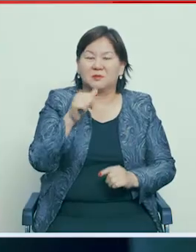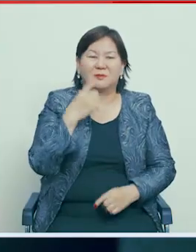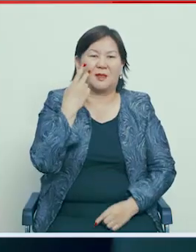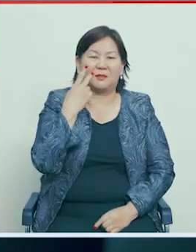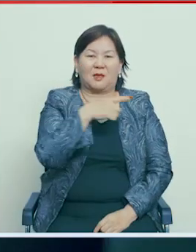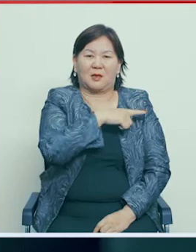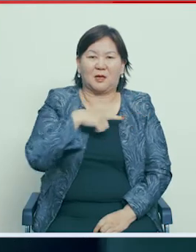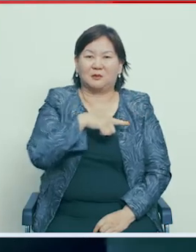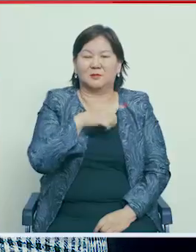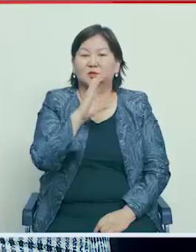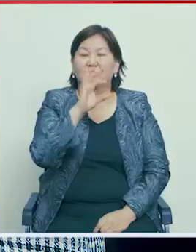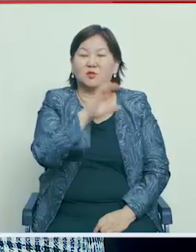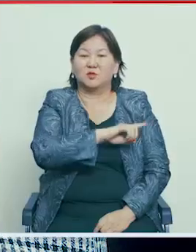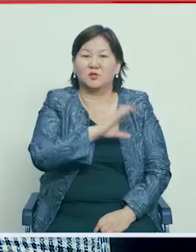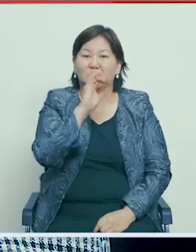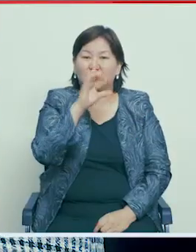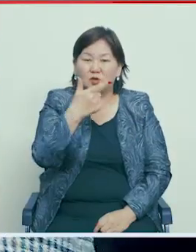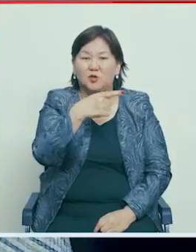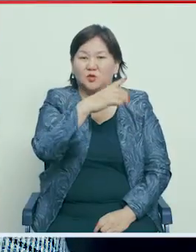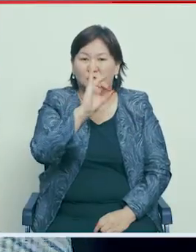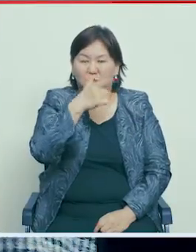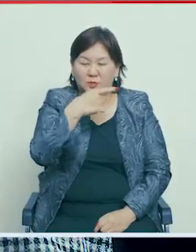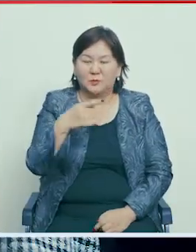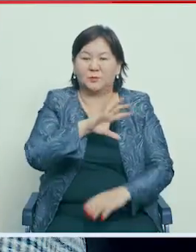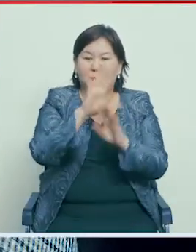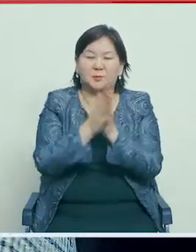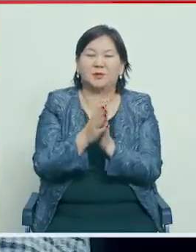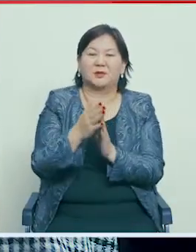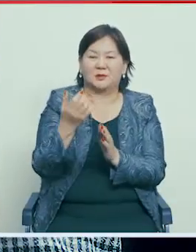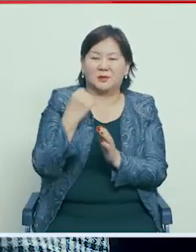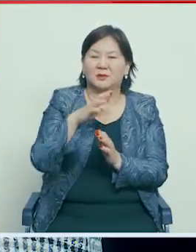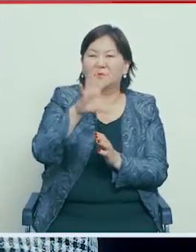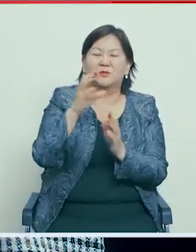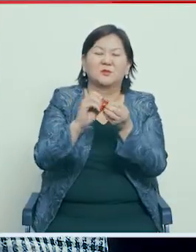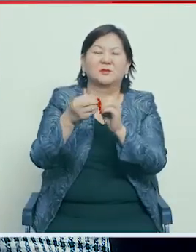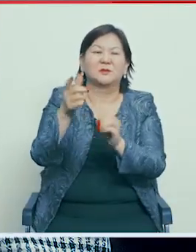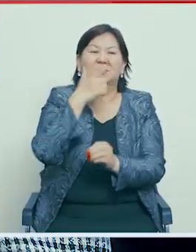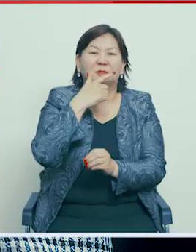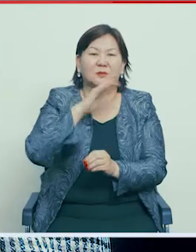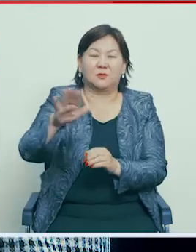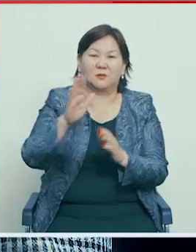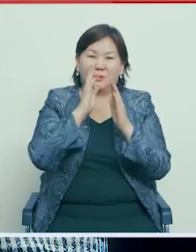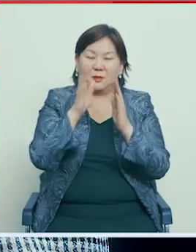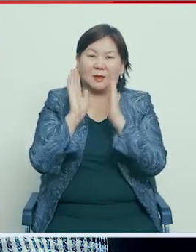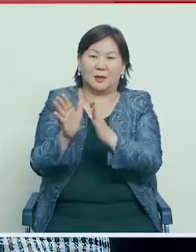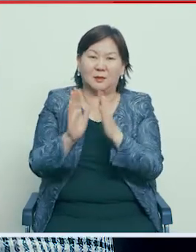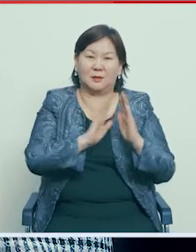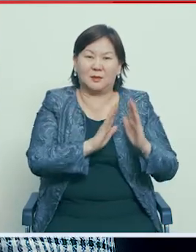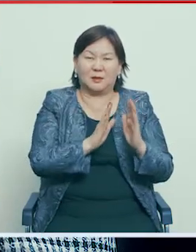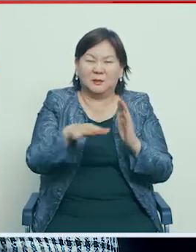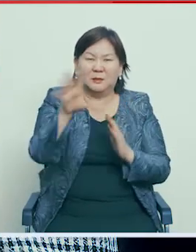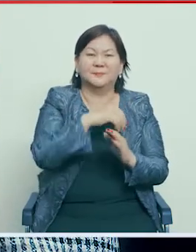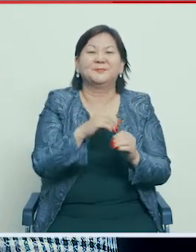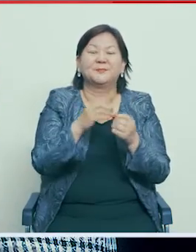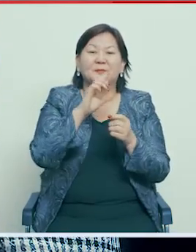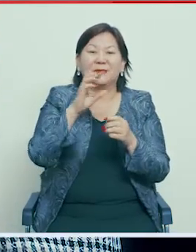Тэгээ эрүүл хүмүүс маань болохоор бид чадна бид л хийн энэ хүмүүс бол юу чадахгүй гэдэг байдлаар одоо ханддаг учраас одоо бүхэл тэр